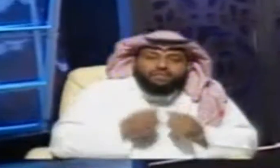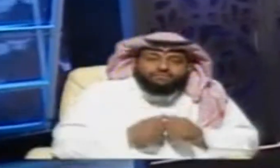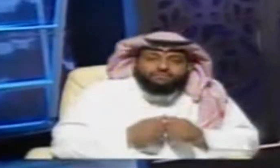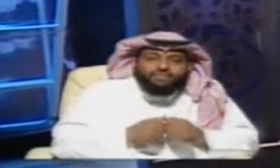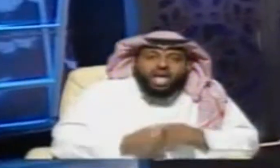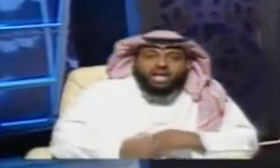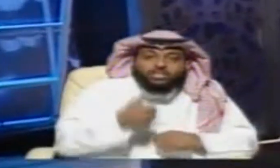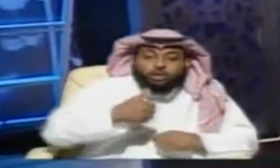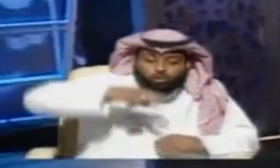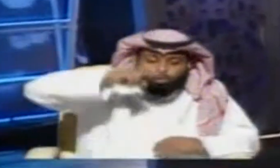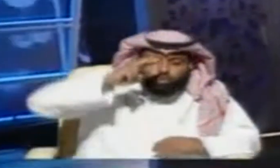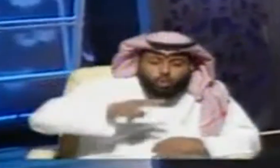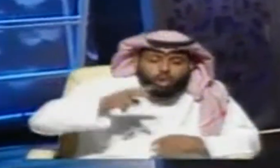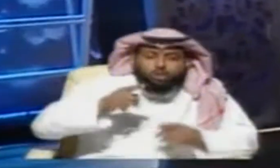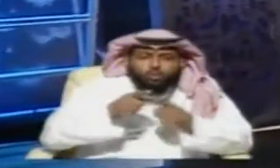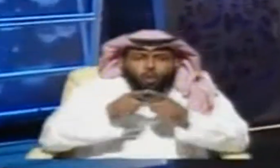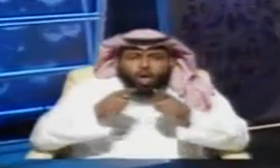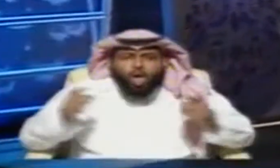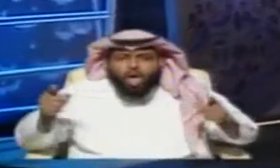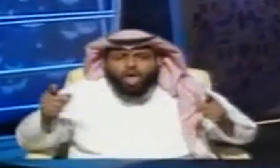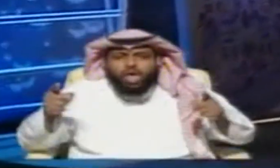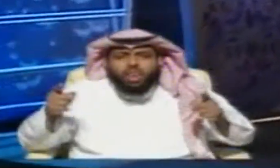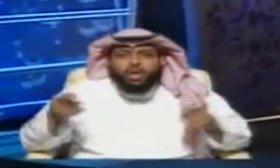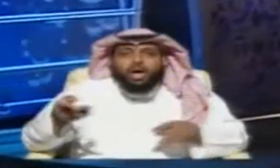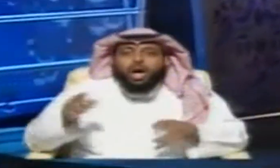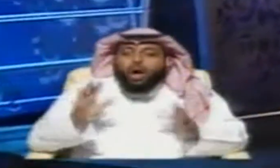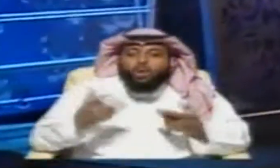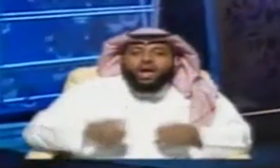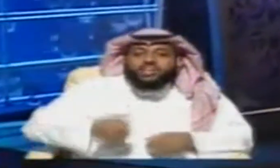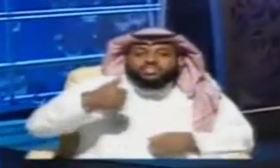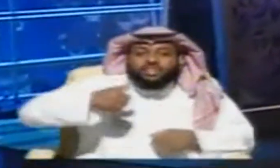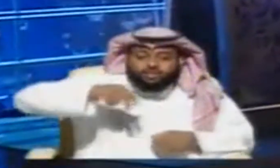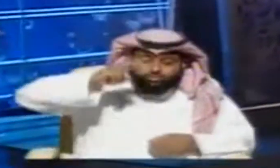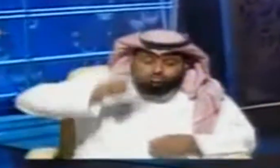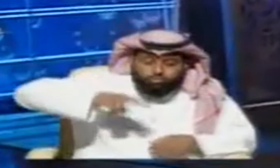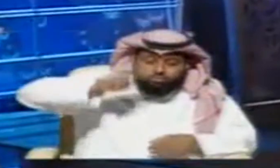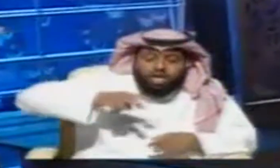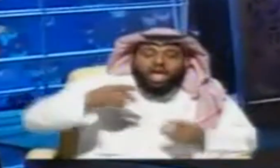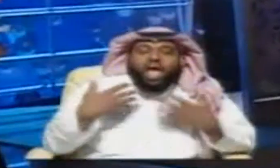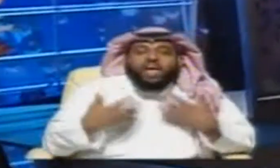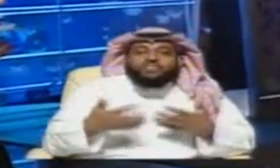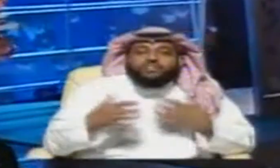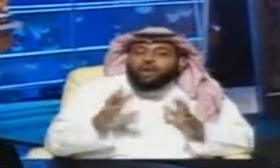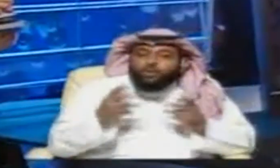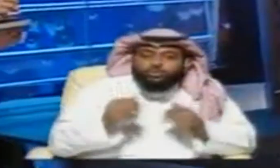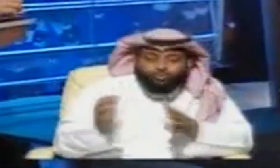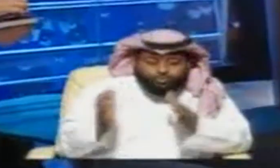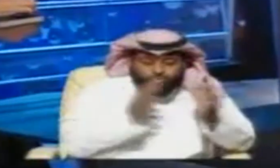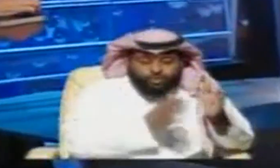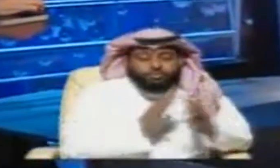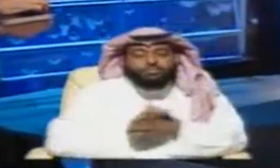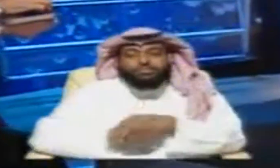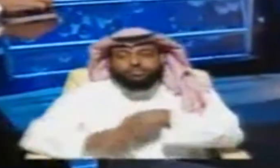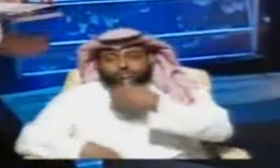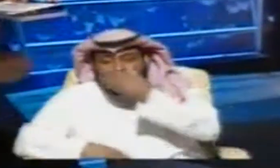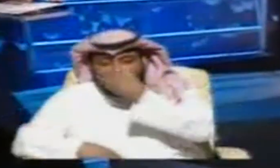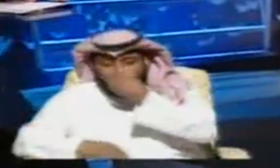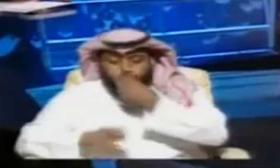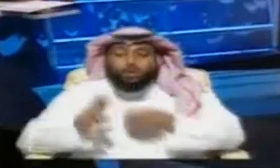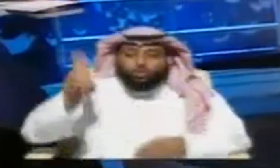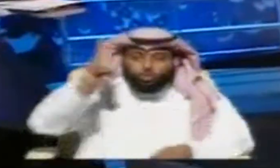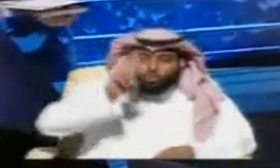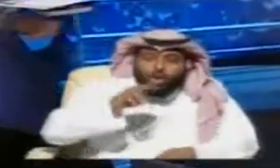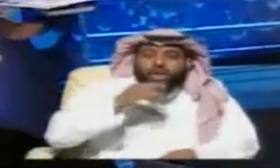نعم، الله يجزاك خير. بارك الله فيك أختي نورة، شكرا جزيلا لك. أعود لكم فضيلة الشيخ. الأخ نزار يقول: حينما